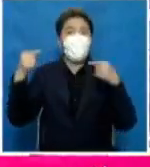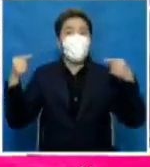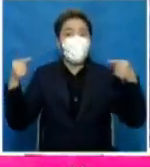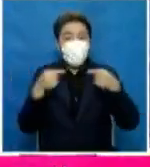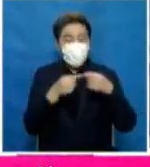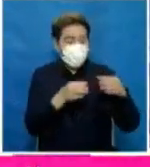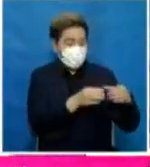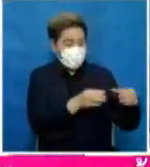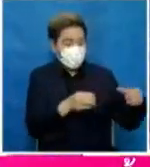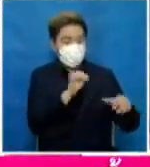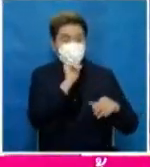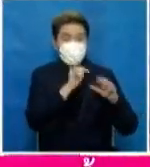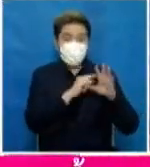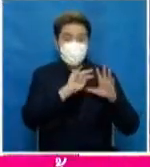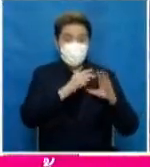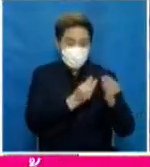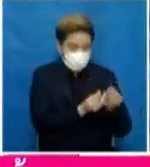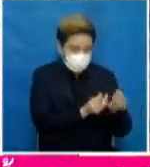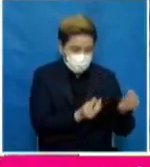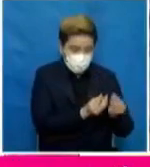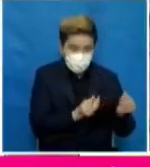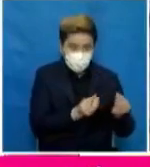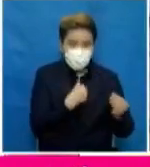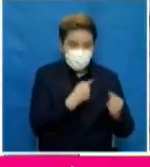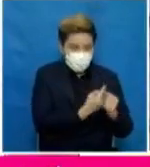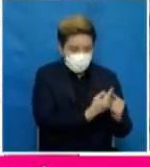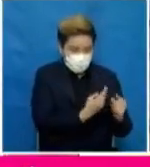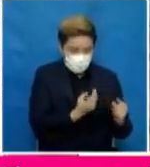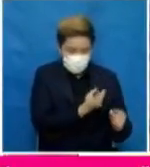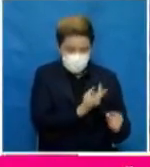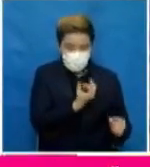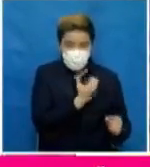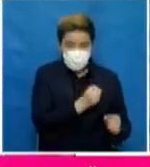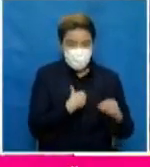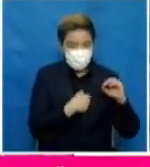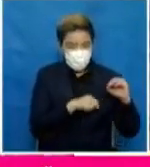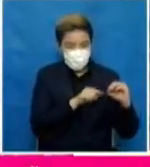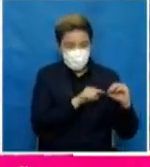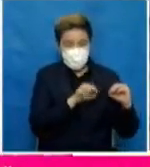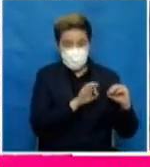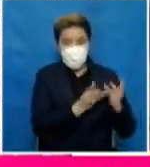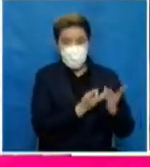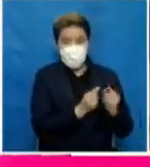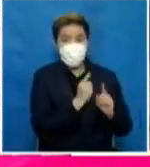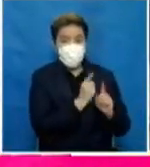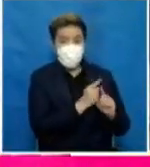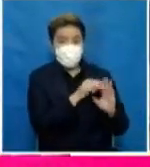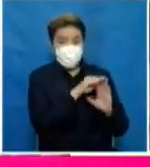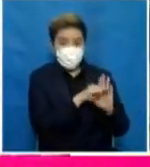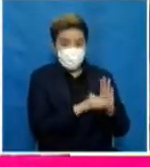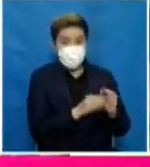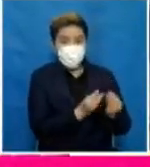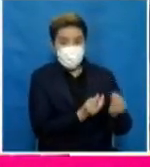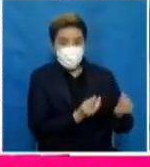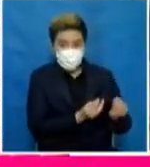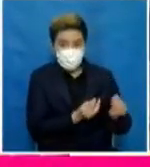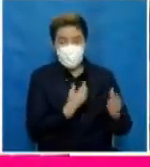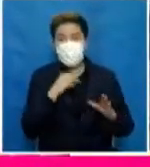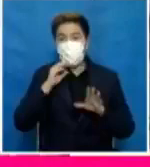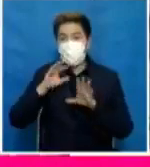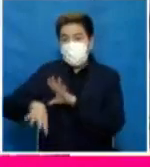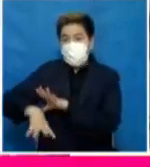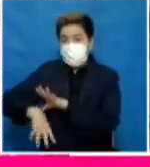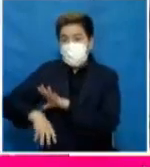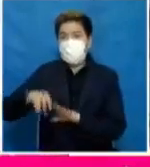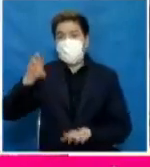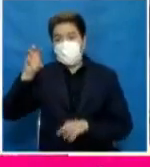ล่องโดยในกล่องจะบรรจุลูกบอลยางกล่องละ10ลูกมีหมายเลข0ถึงหมายเลข9ตามลำดับเมื่อจับได้หมายเลข